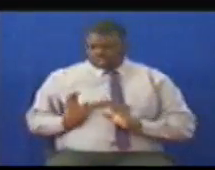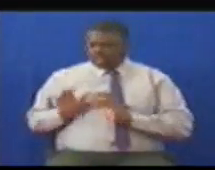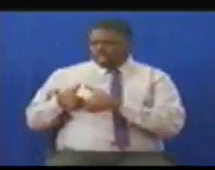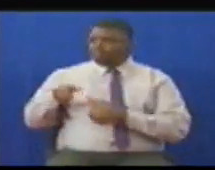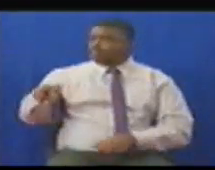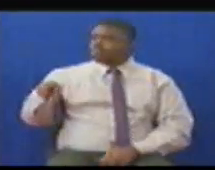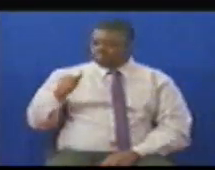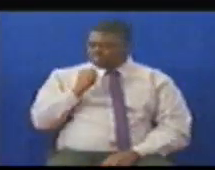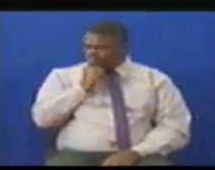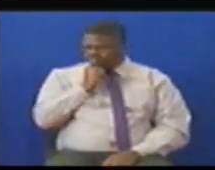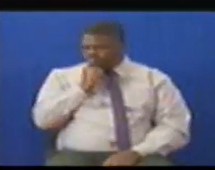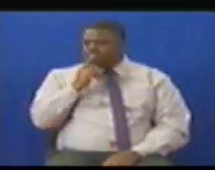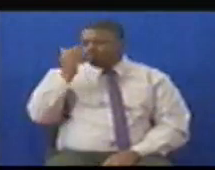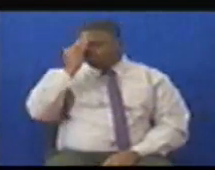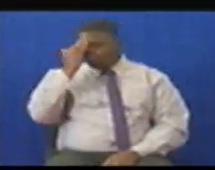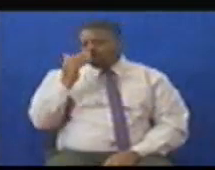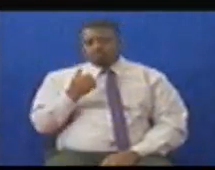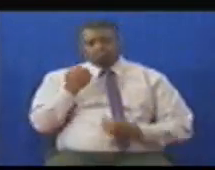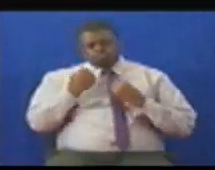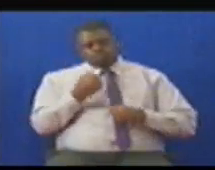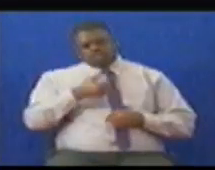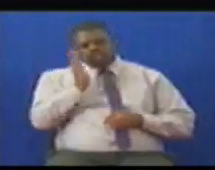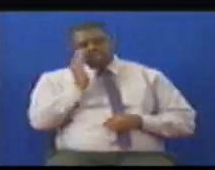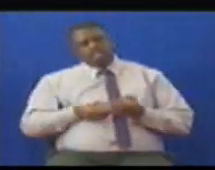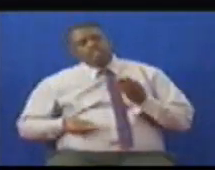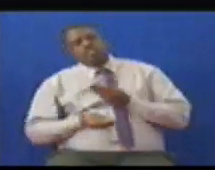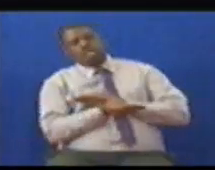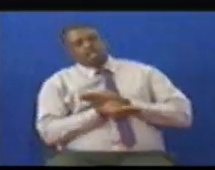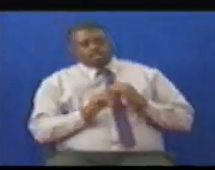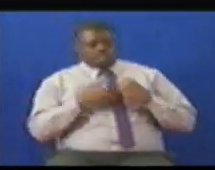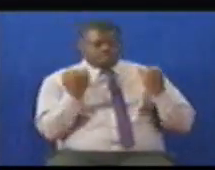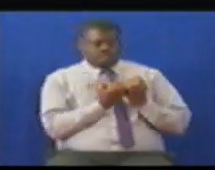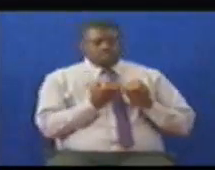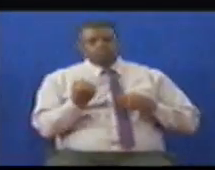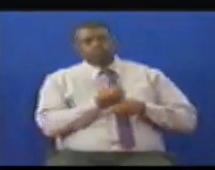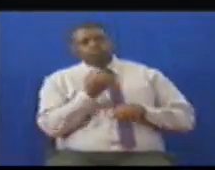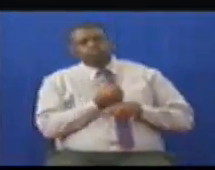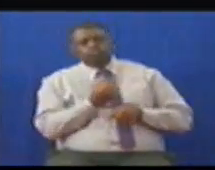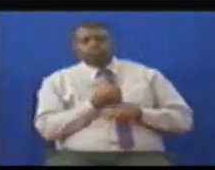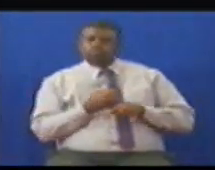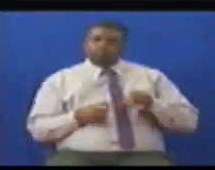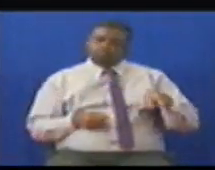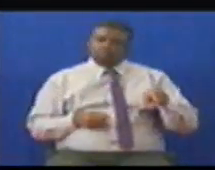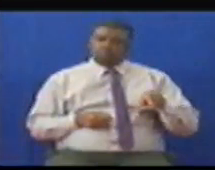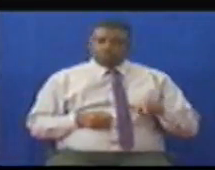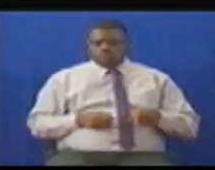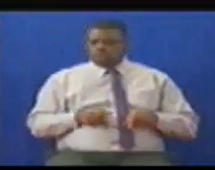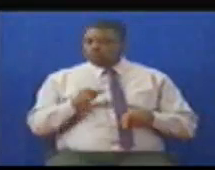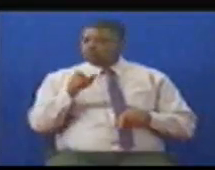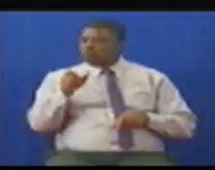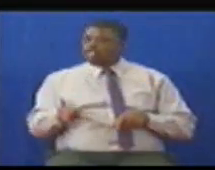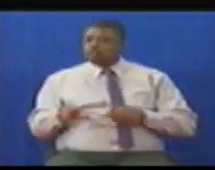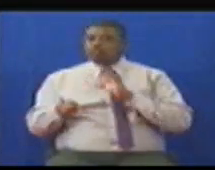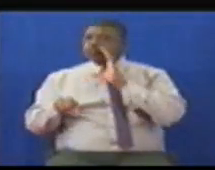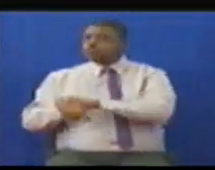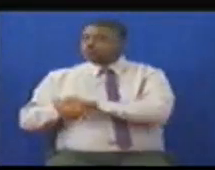na kupongeza juhudi za serikali kupitia taasisi ya kuzuia na kupambana na rushwa TAKUKURU za kushughulikia rushwa kubwa ambapo watuhumiwa wamekamatwa na kushtakiwa katika